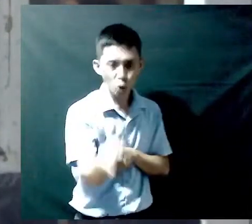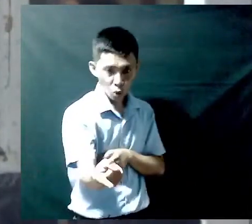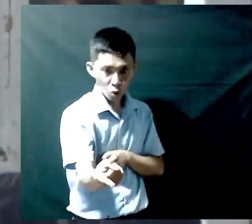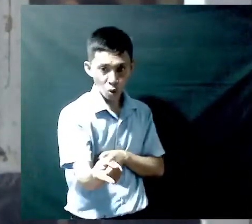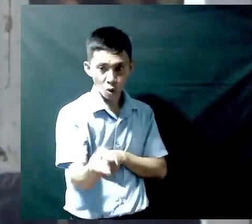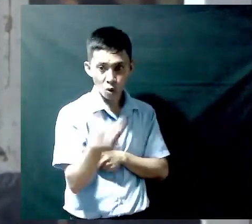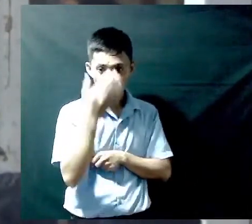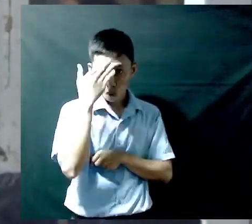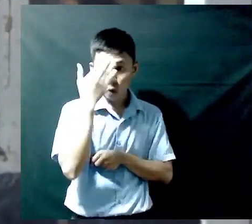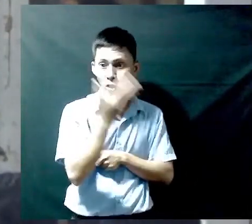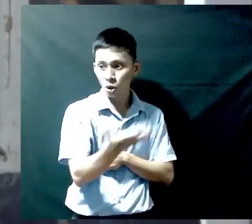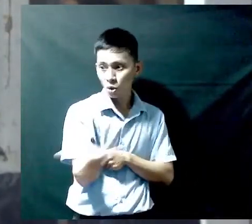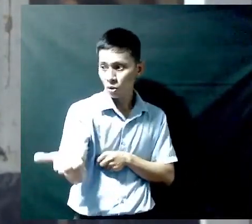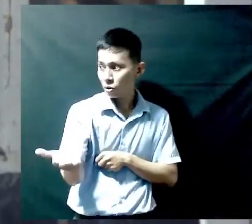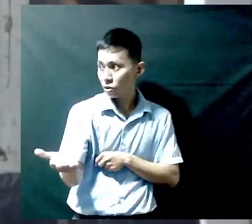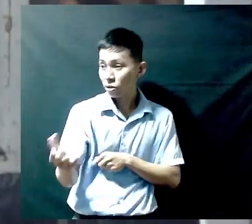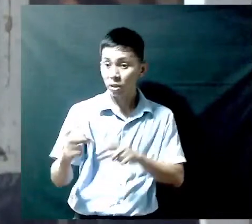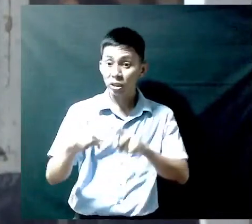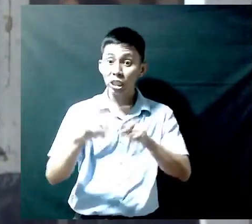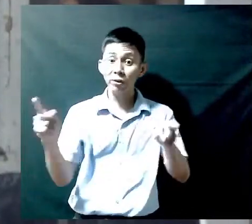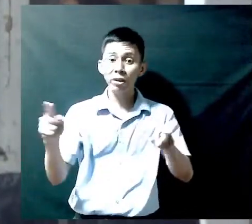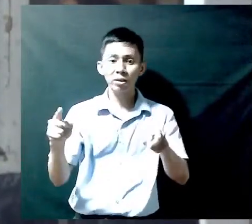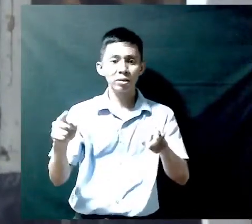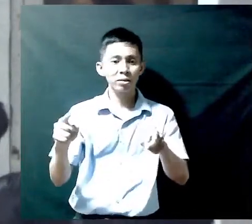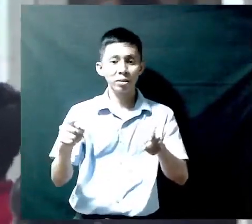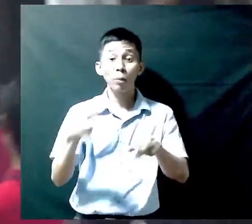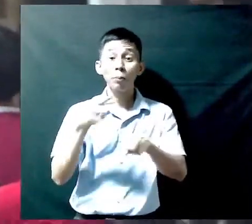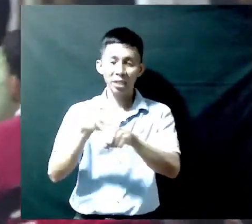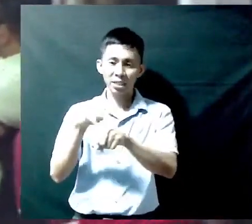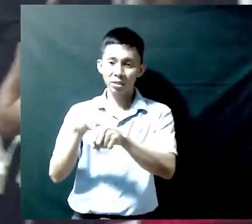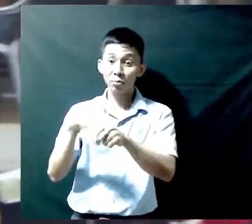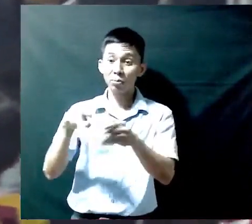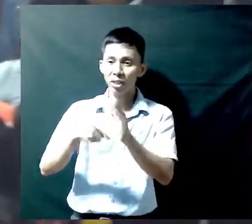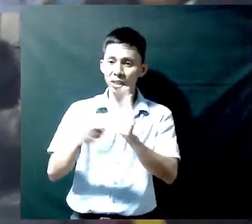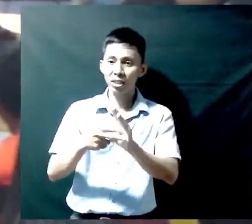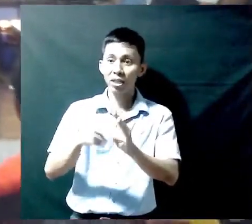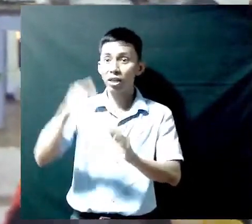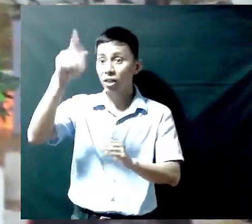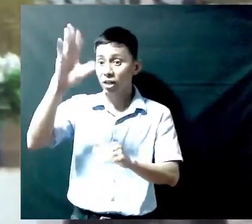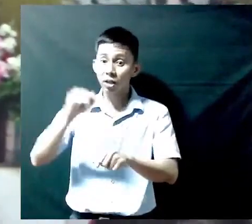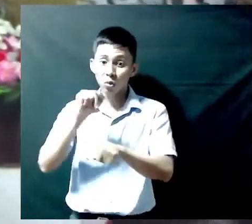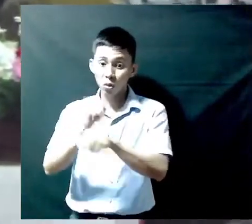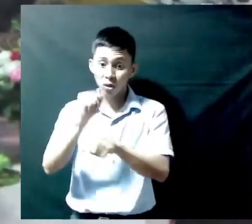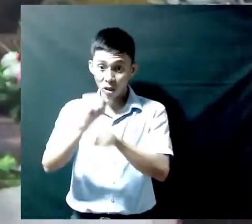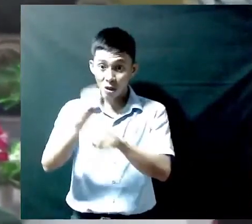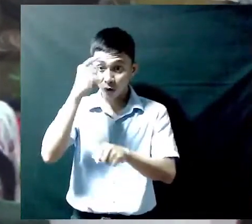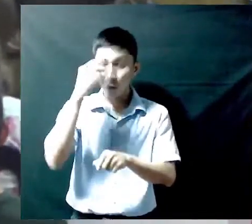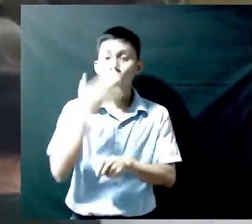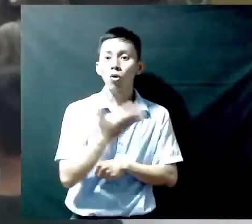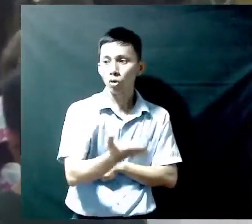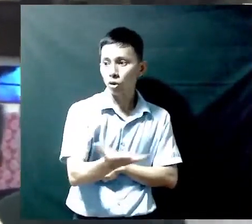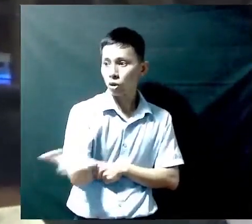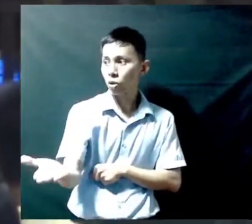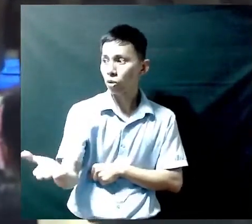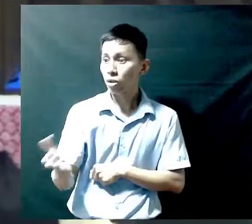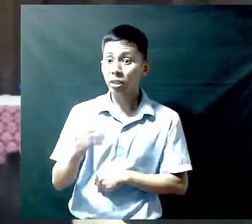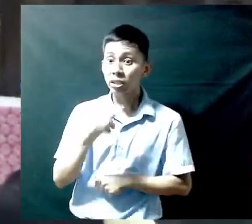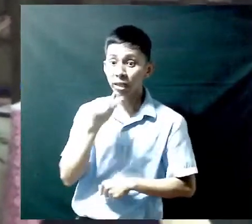ron. Ito, tamang ministry. Sige, balik mo doon, sir. Ayan. Balik mo doon kay Pastor